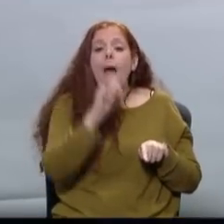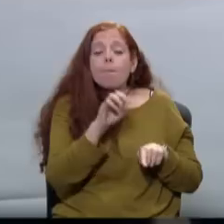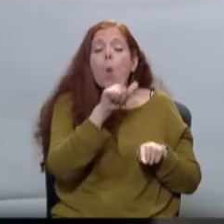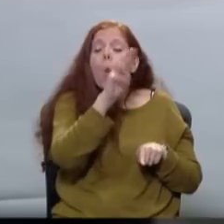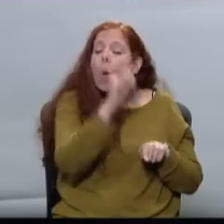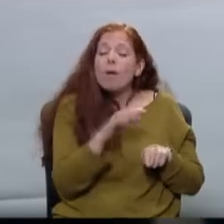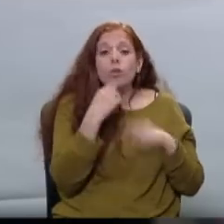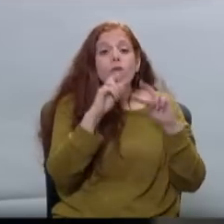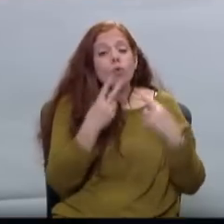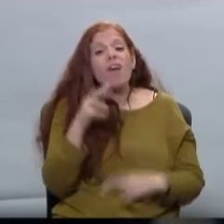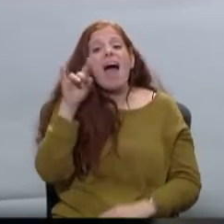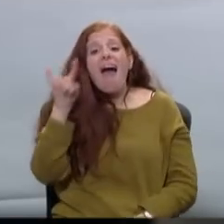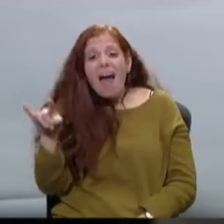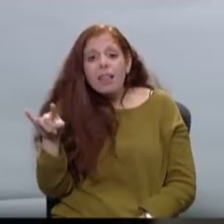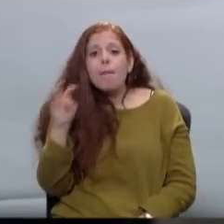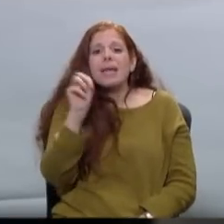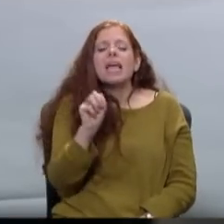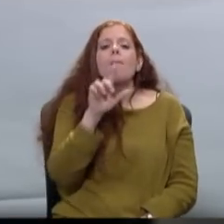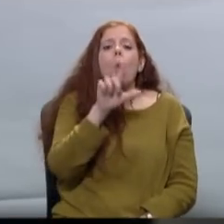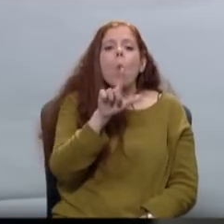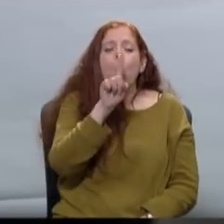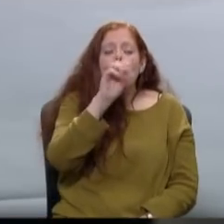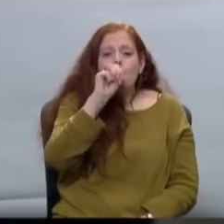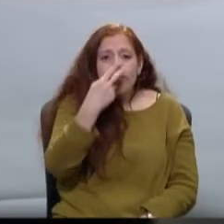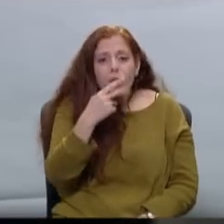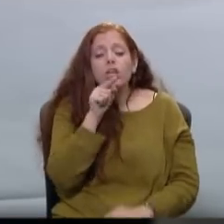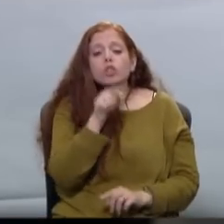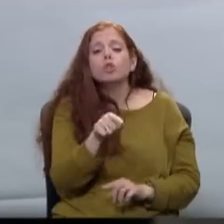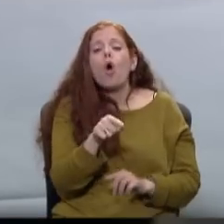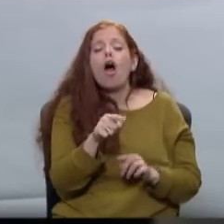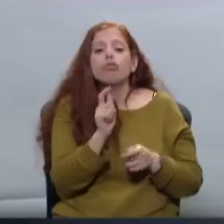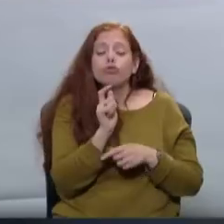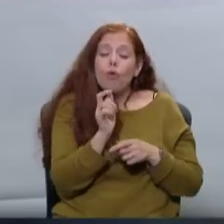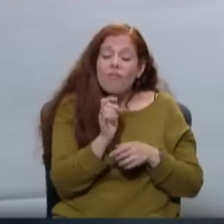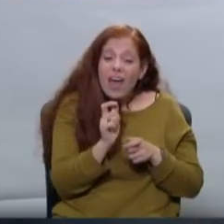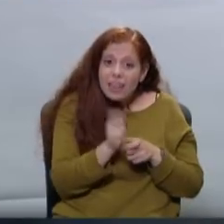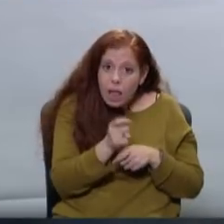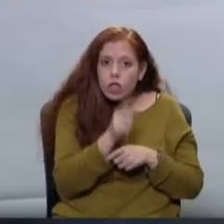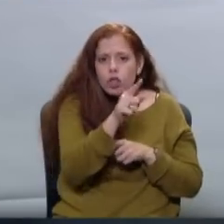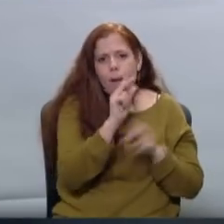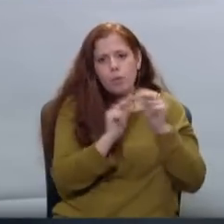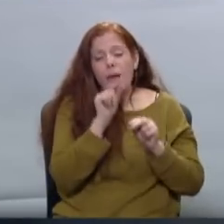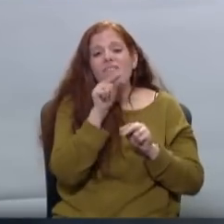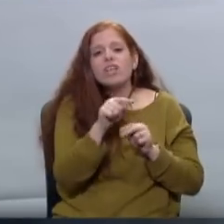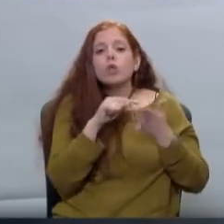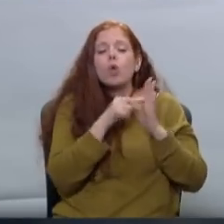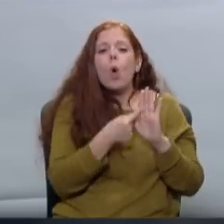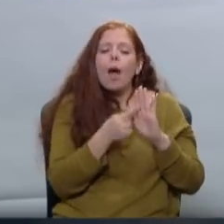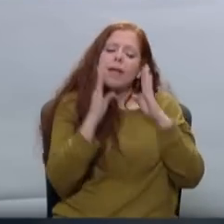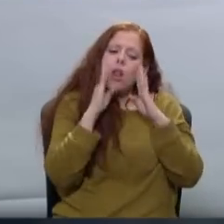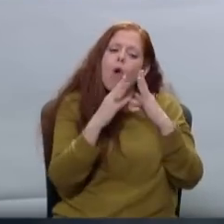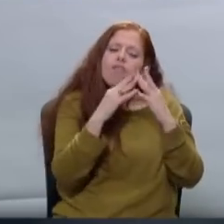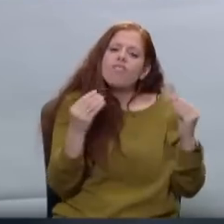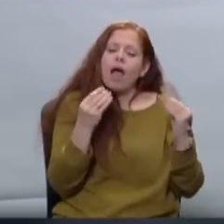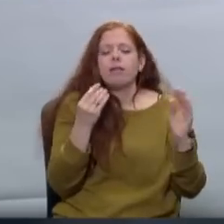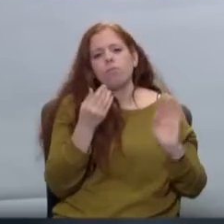שוב, חנה מרים לומפ. זאת השופטת שבו מדובר, וזאת השופטת שגורמת לאובדן אמון הציבור באופן